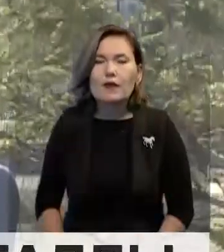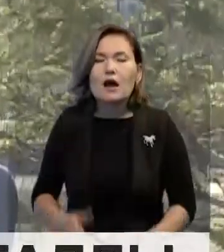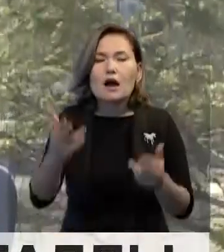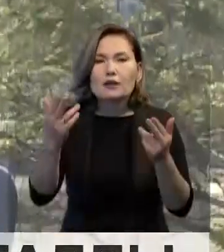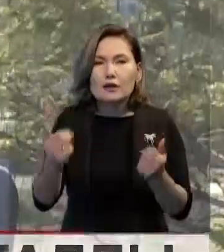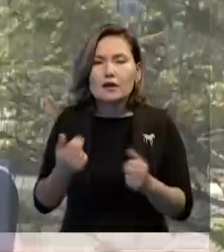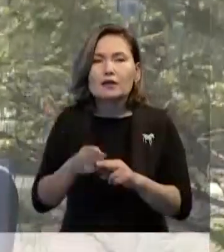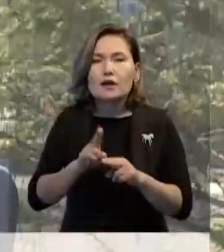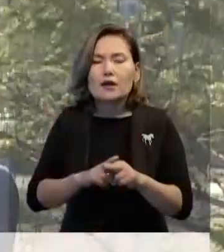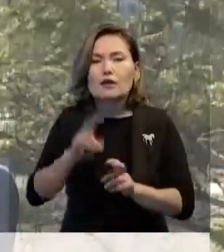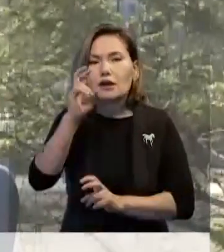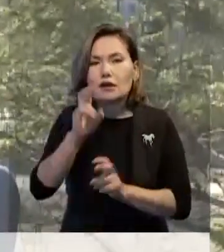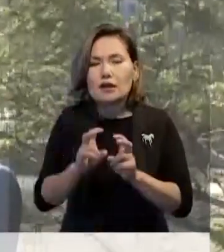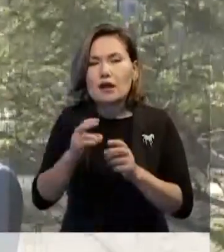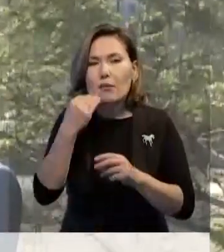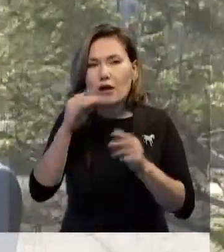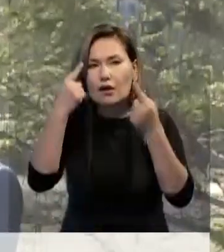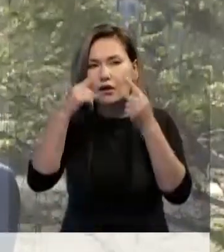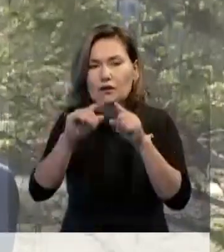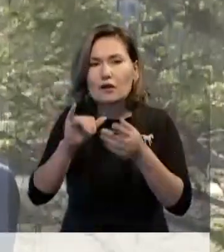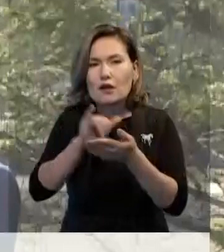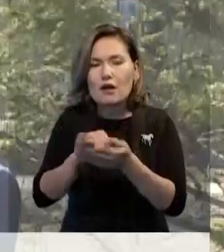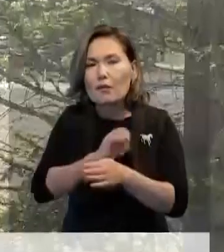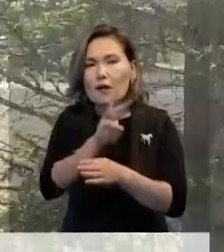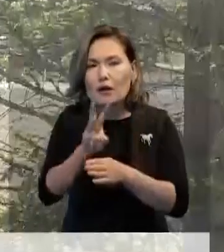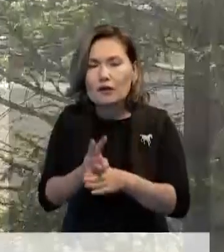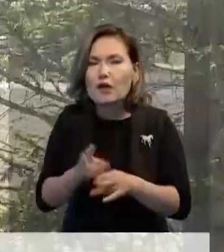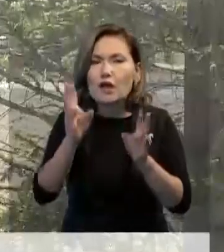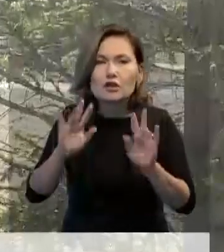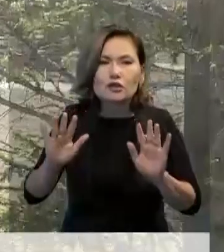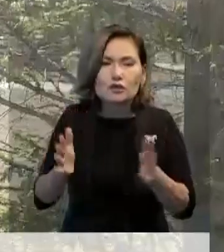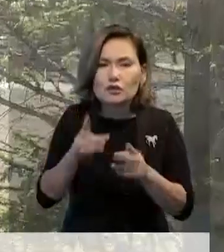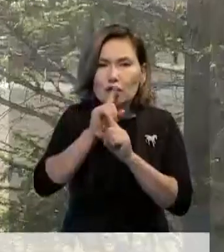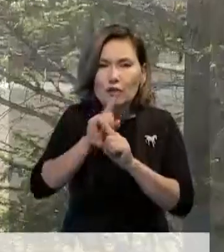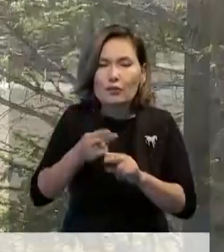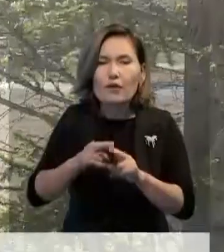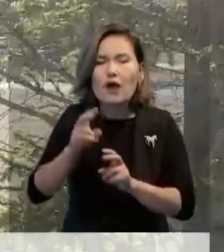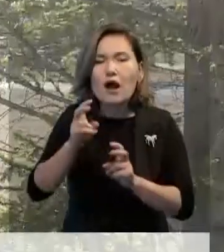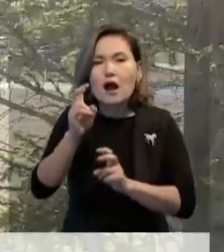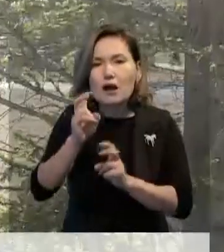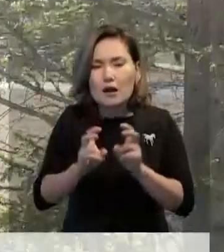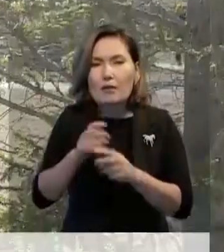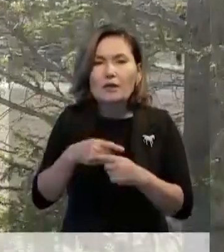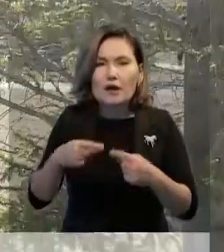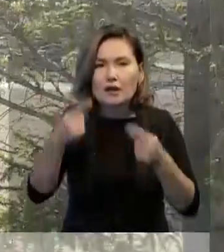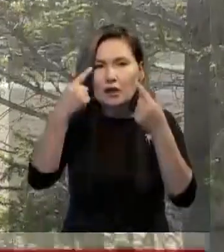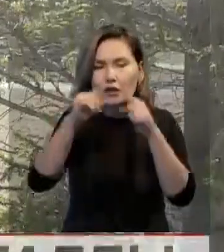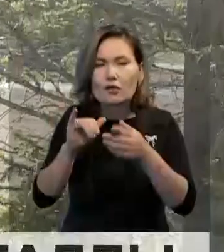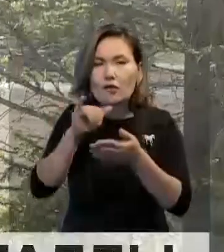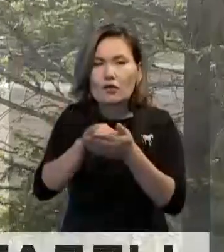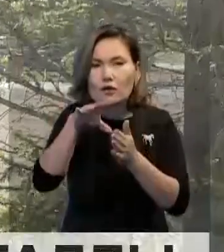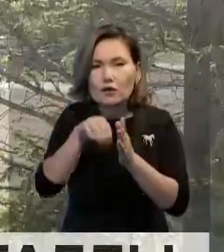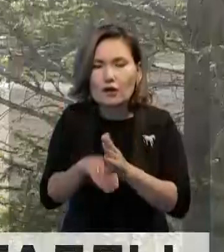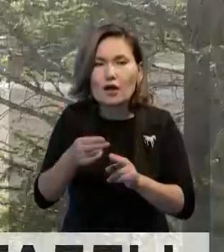егер шахталардың барлығын заманауи қондырғылармен қамтамасыз етсе, қайғылы жағдайлар азаяр еді. Компания түрлі комбайндар алып жатыр. Бұрын қолмен